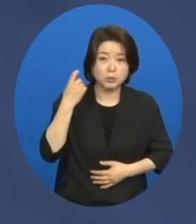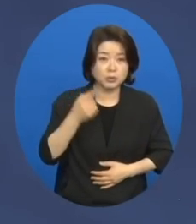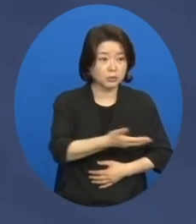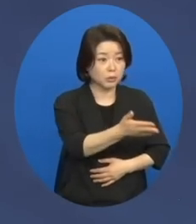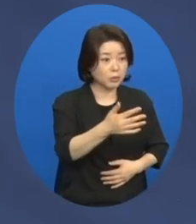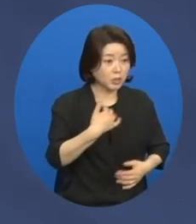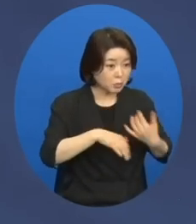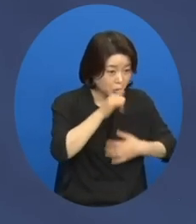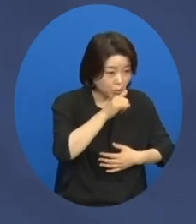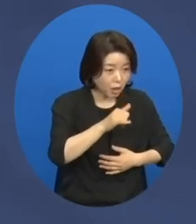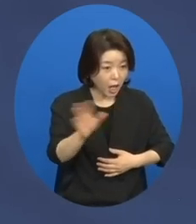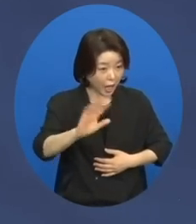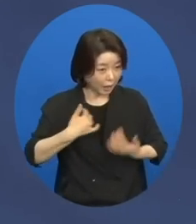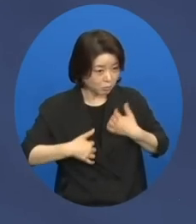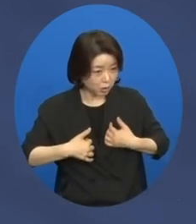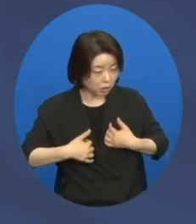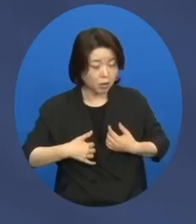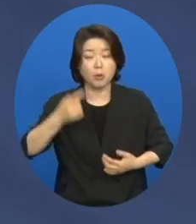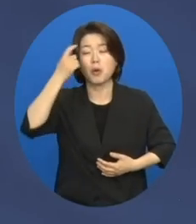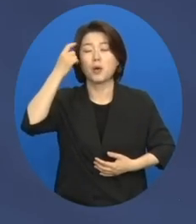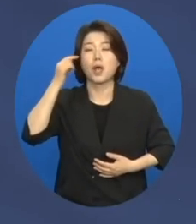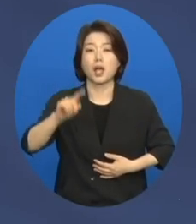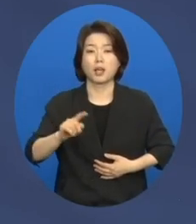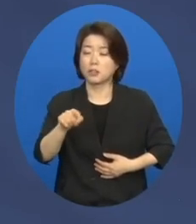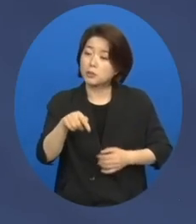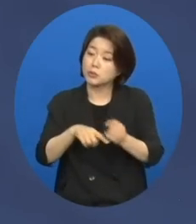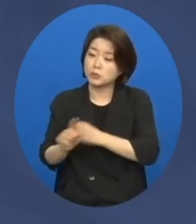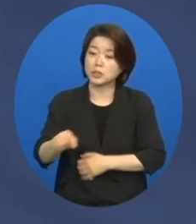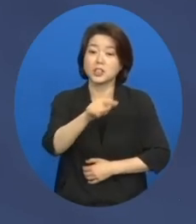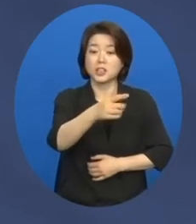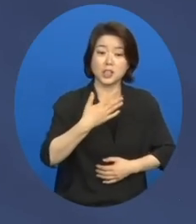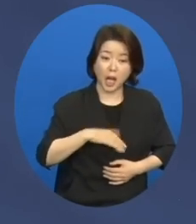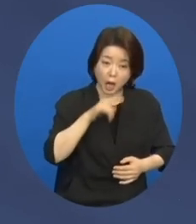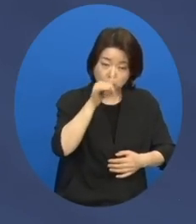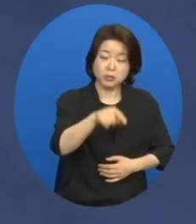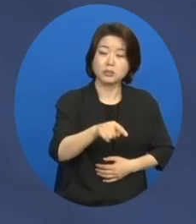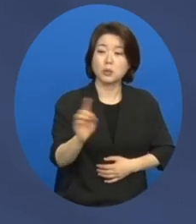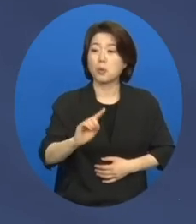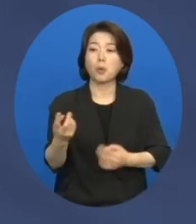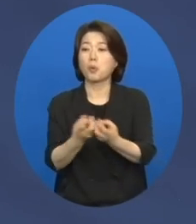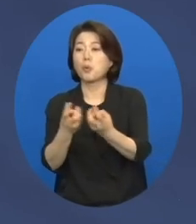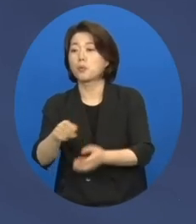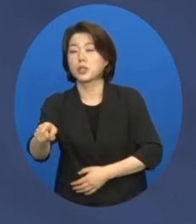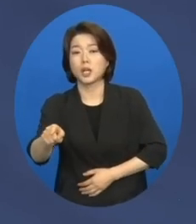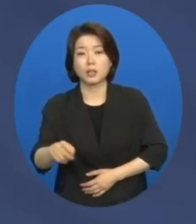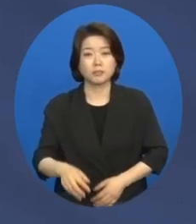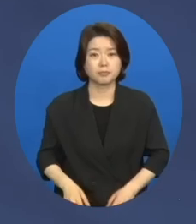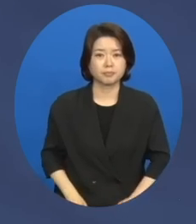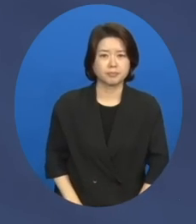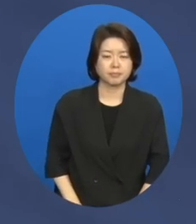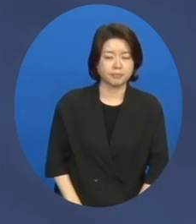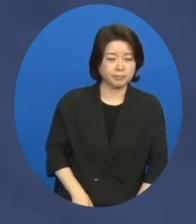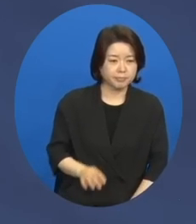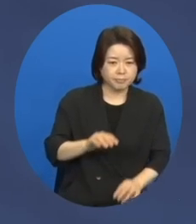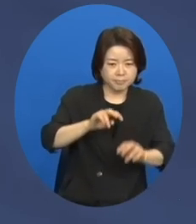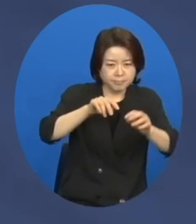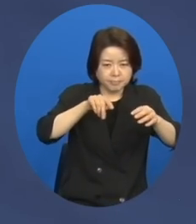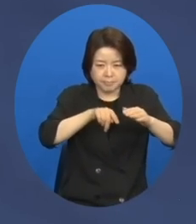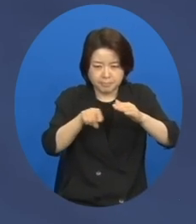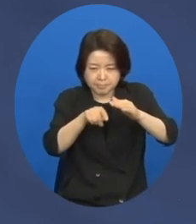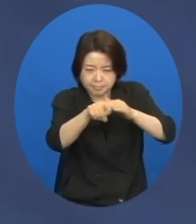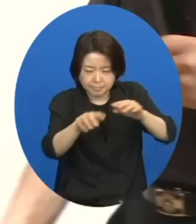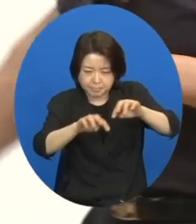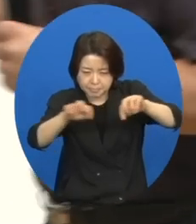안 기뻐. 왜 안 기뻐? 이런 이유 때문에. 그런 일을 네가 알고 있는 그걸로는 어떻게 하라고 그랬어? 이렇게 찾아 들어가다가